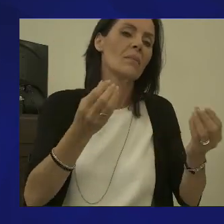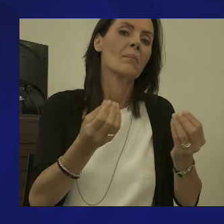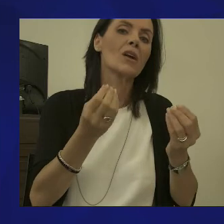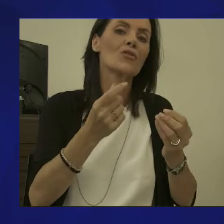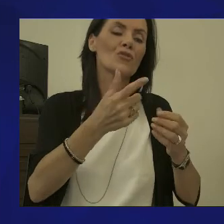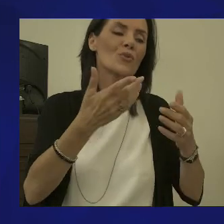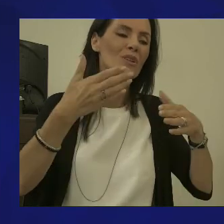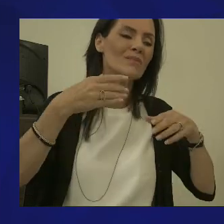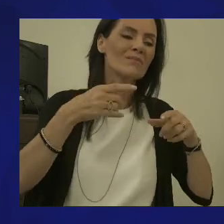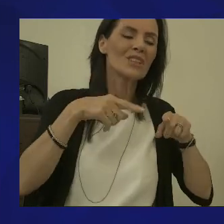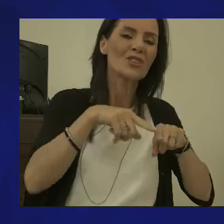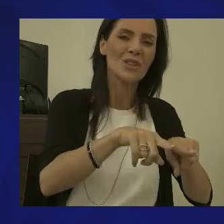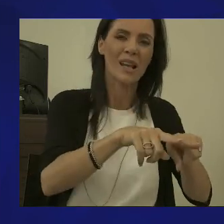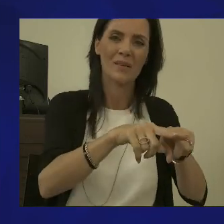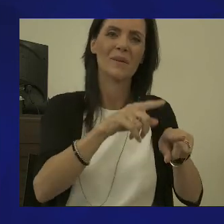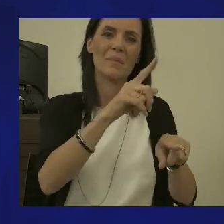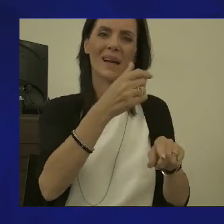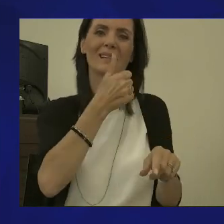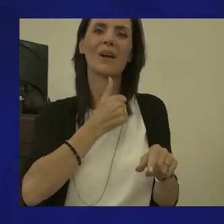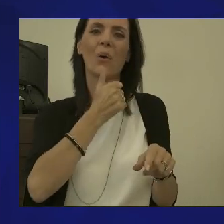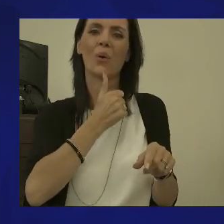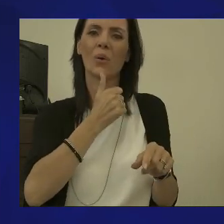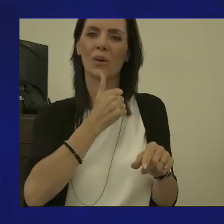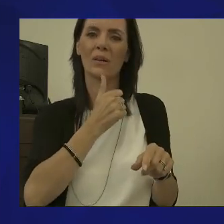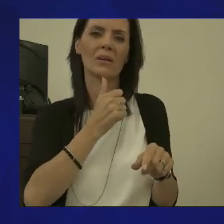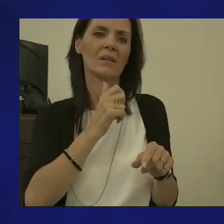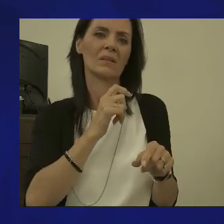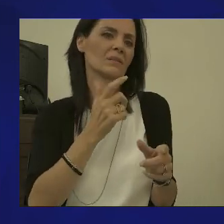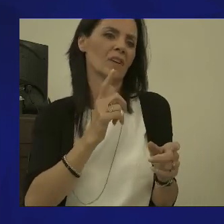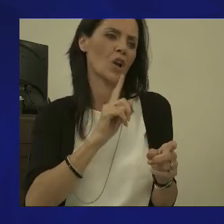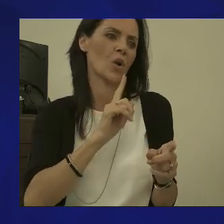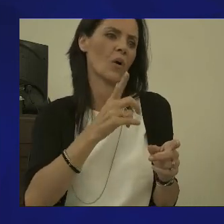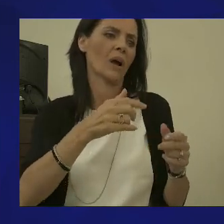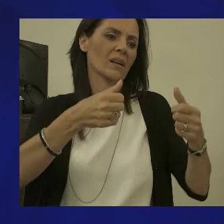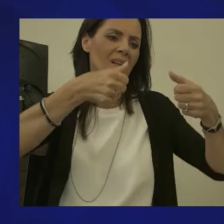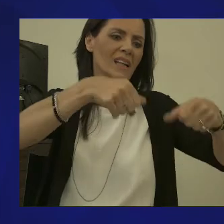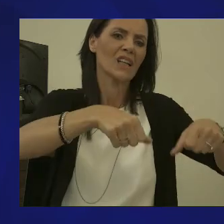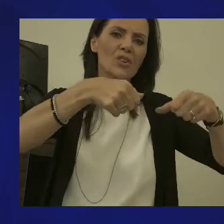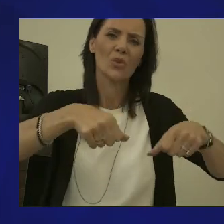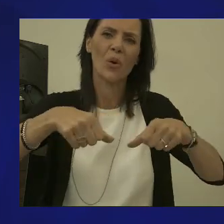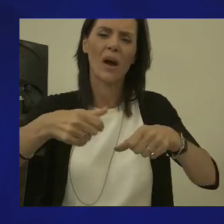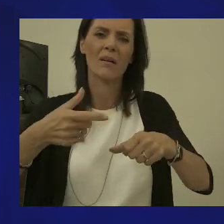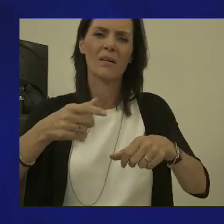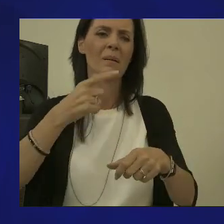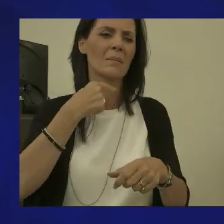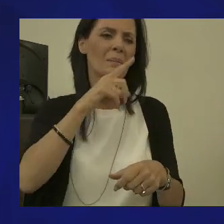דבר שישתלב וישאיר את הירוק הזה, לא רק בלנטוע את מה שאוהבים בתמאות, מאפרות שאני קוראת להם,